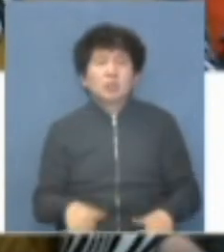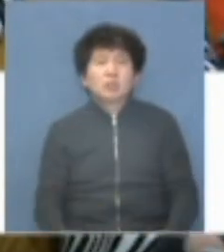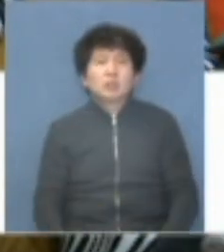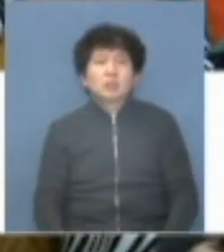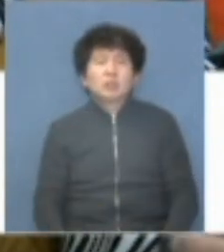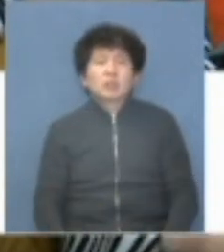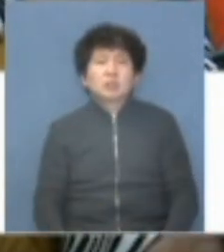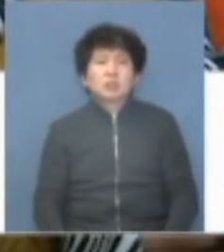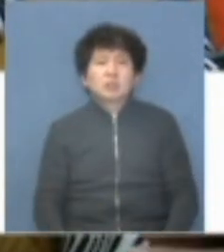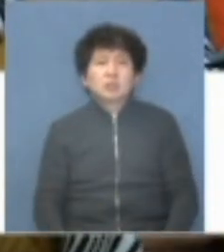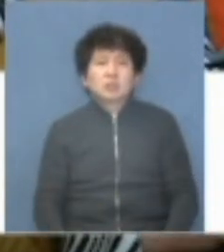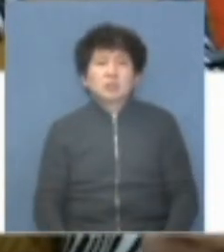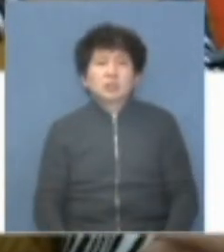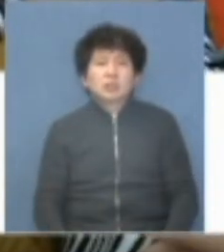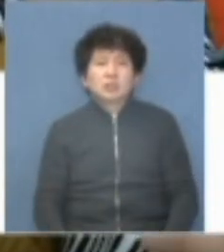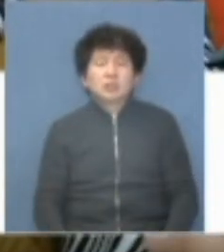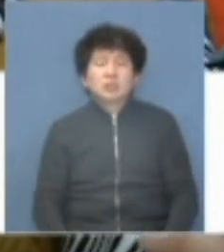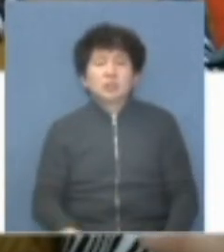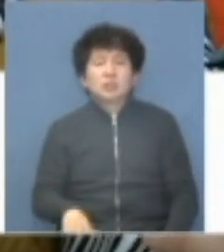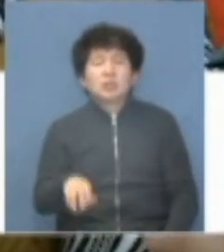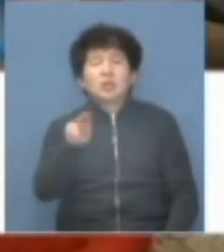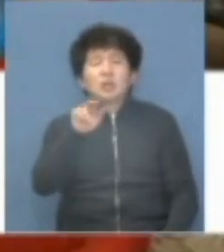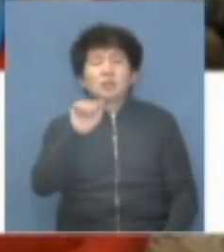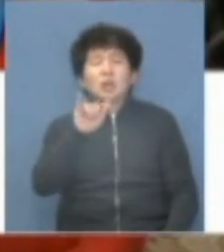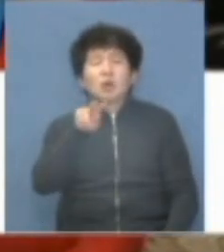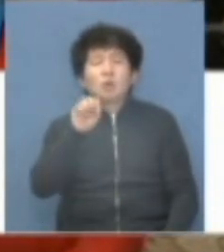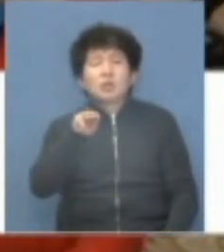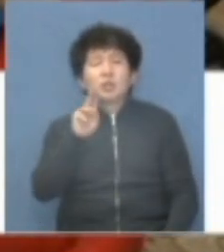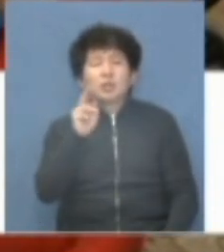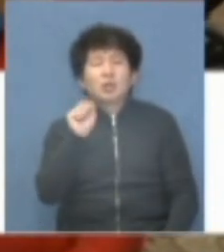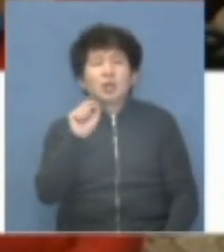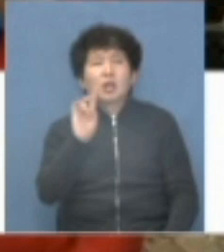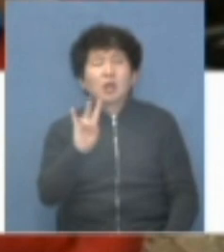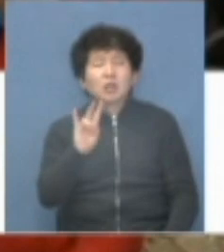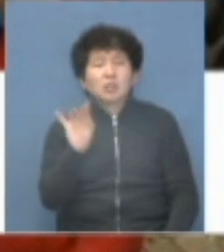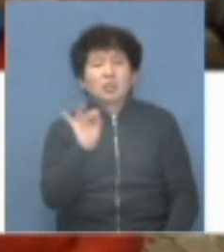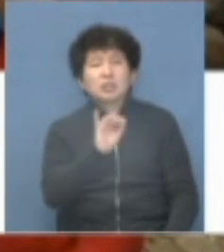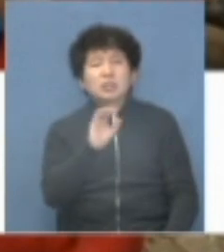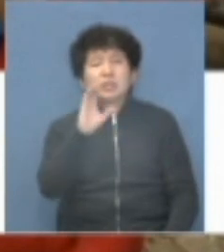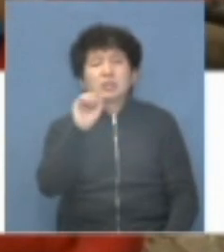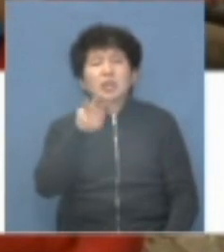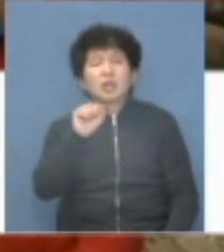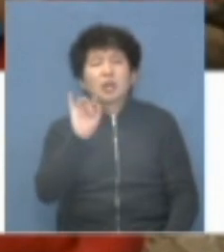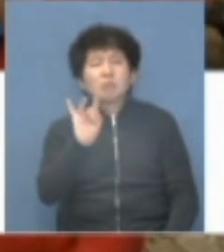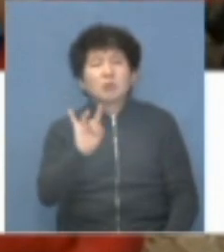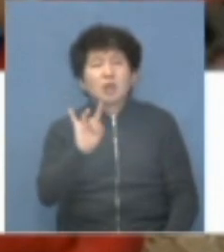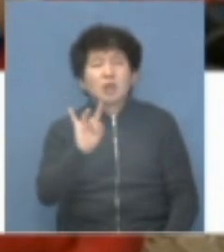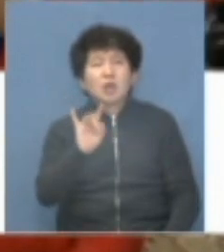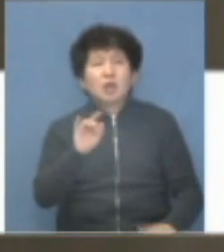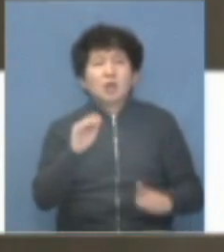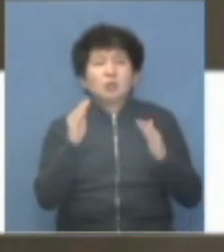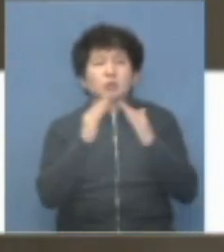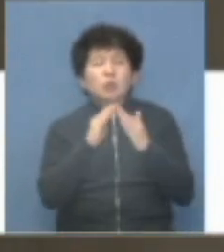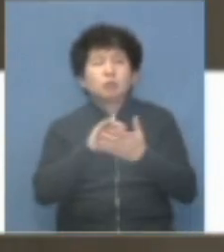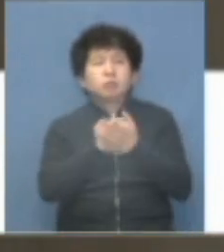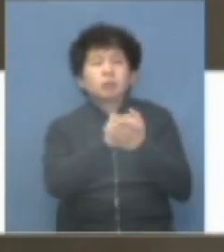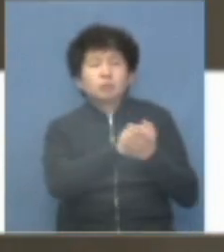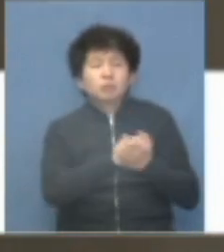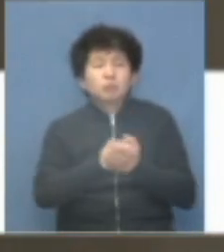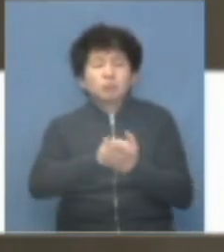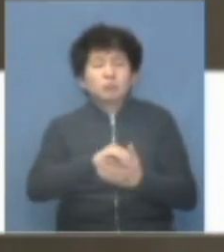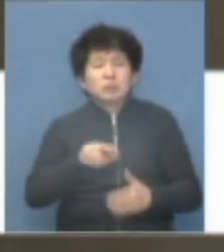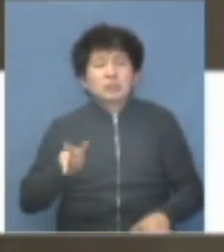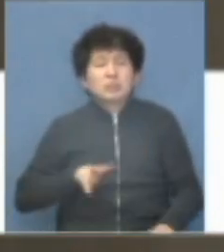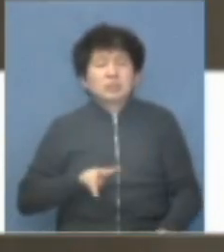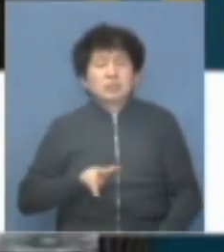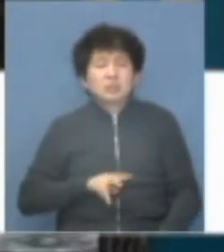зияткерлік мектебінің қызметкері Әуезхан Дәулетберді мен Самар ауданының достық үйінің директоры Нұрболат Манкейге бұйырды. Бірінші